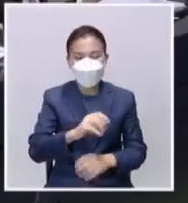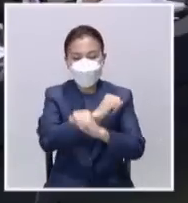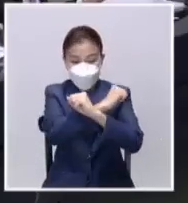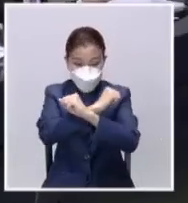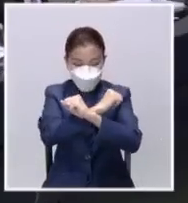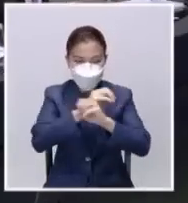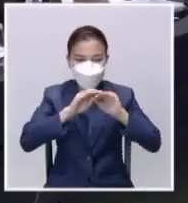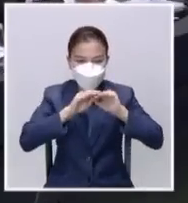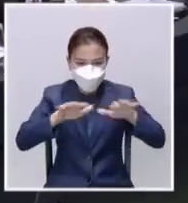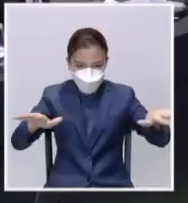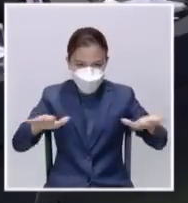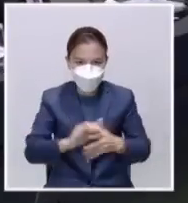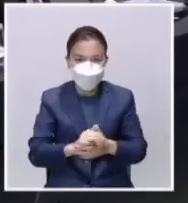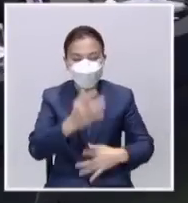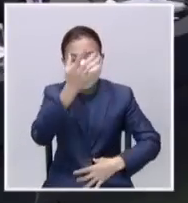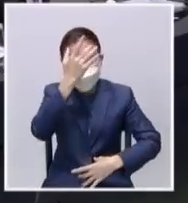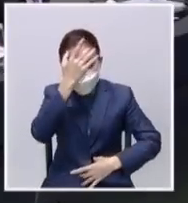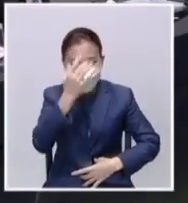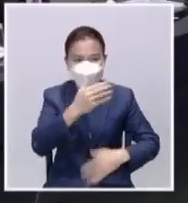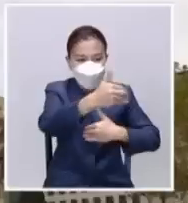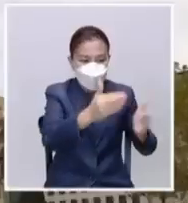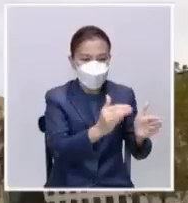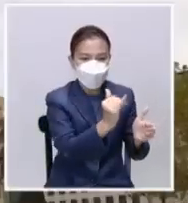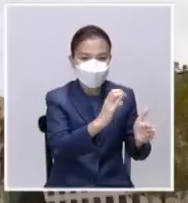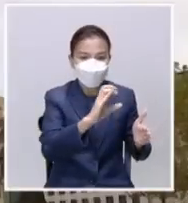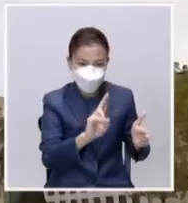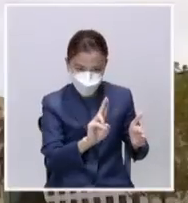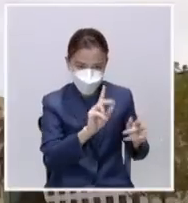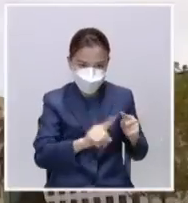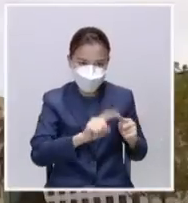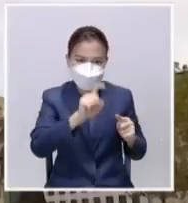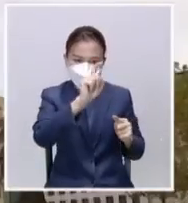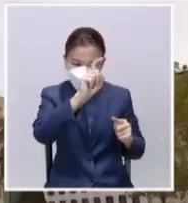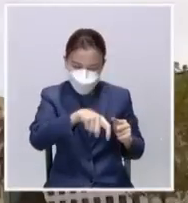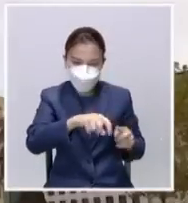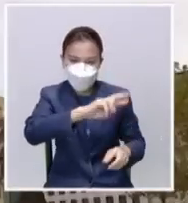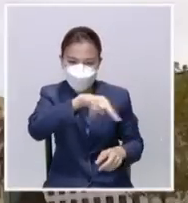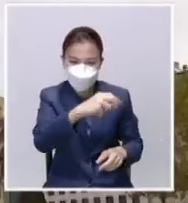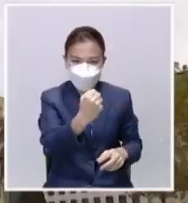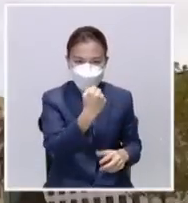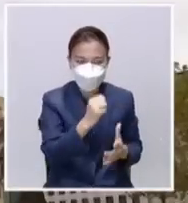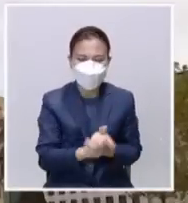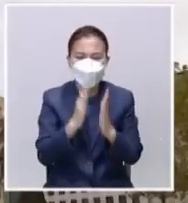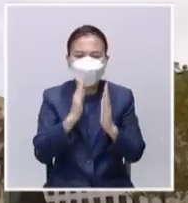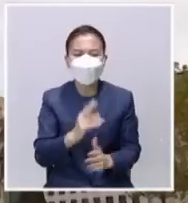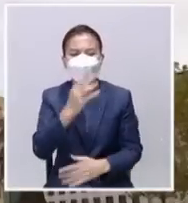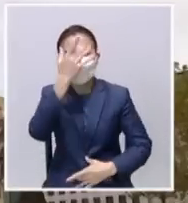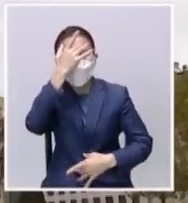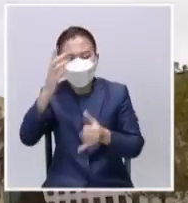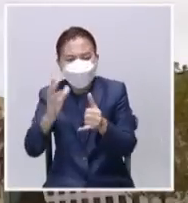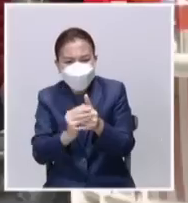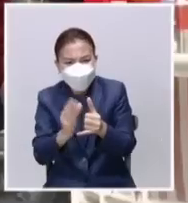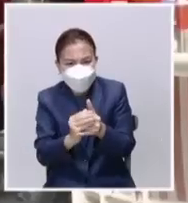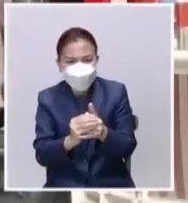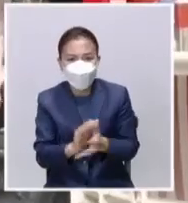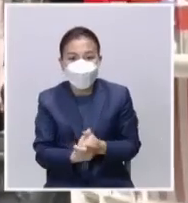อและผู้ป่วยในห้อง ICU อย่างรวดเร็วมาตรการใหม่นี้หมายความว่าหลายพื้นที่ที่มีอัตราผู้ป่วยโควิดเข้าโรงพยาบาลมากกว่า3คน